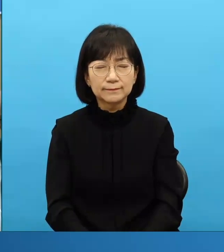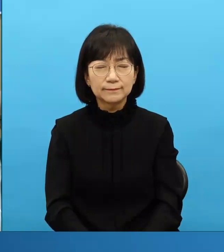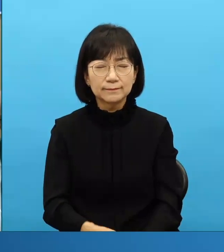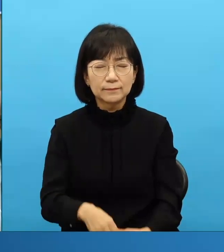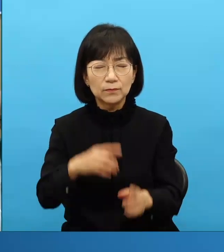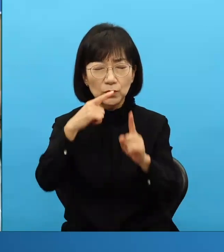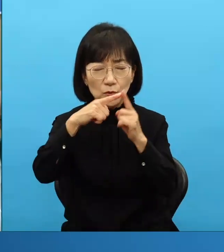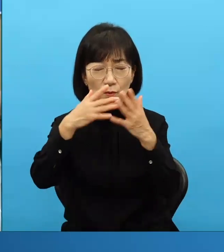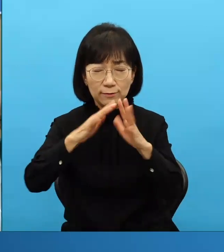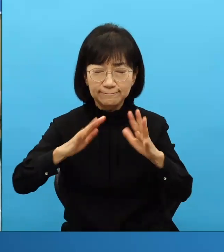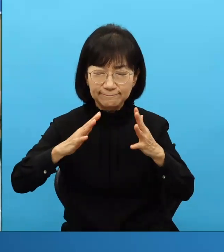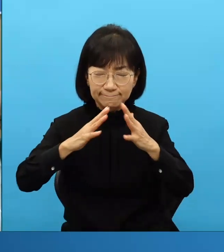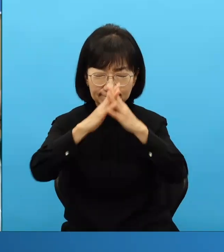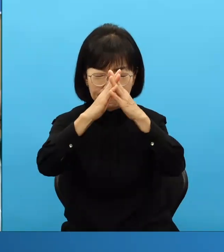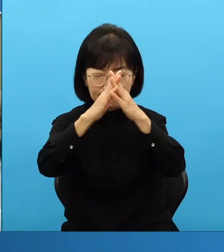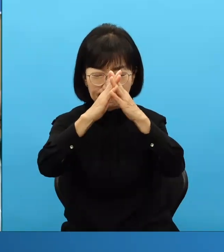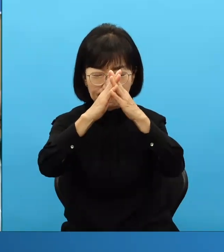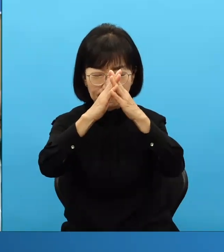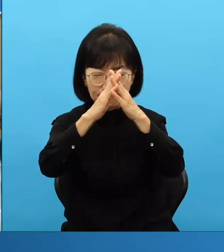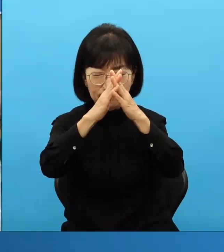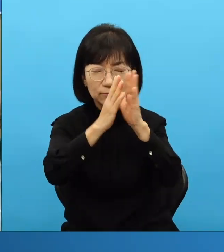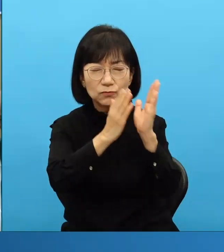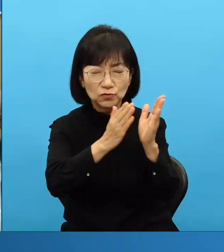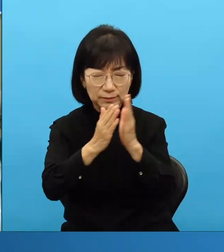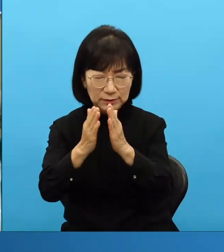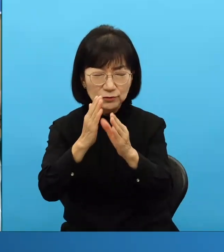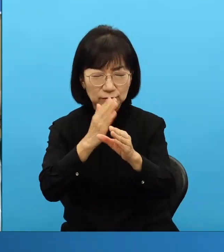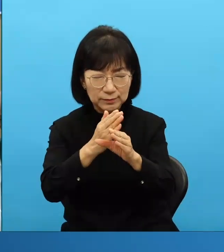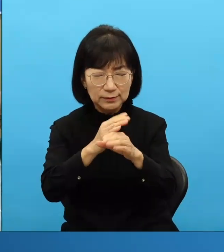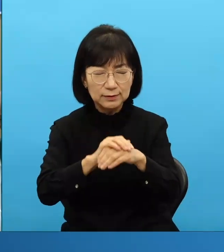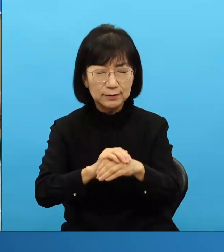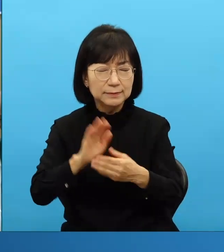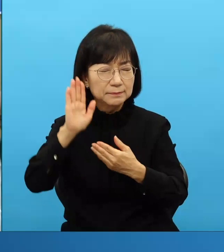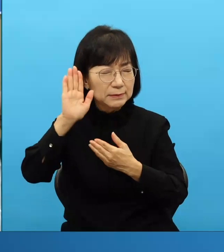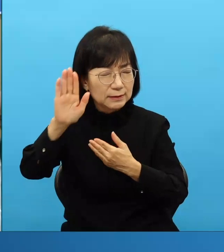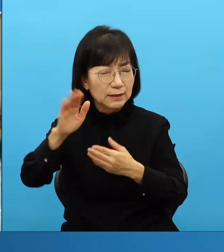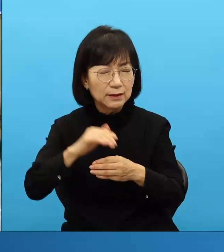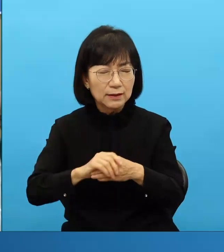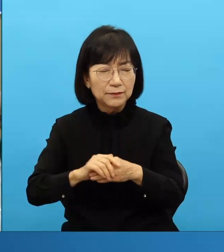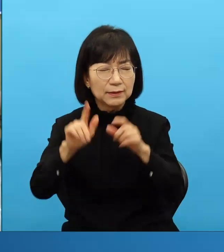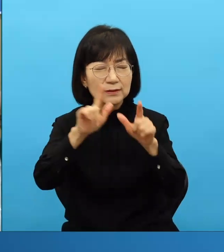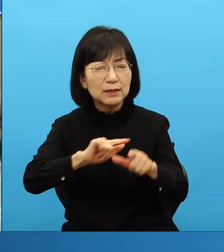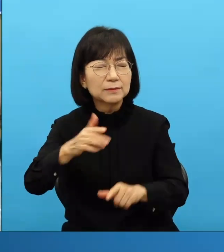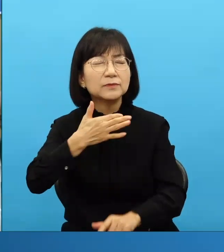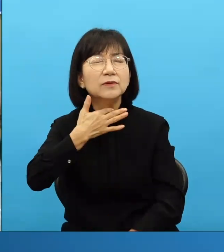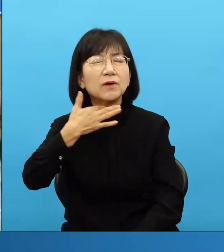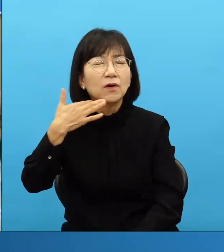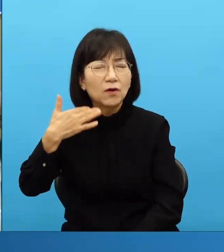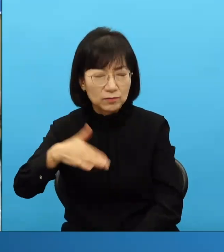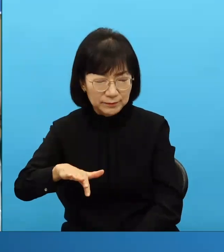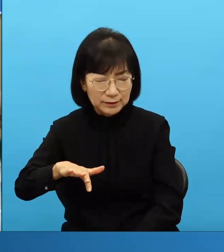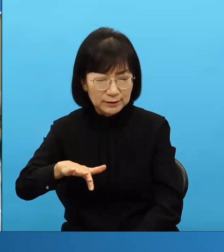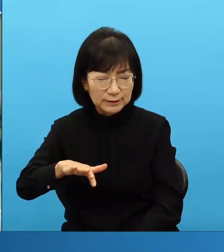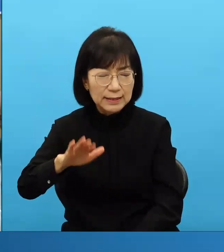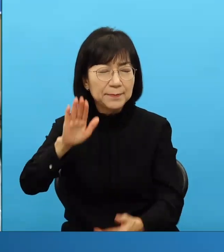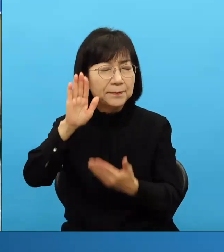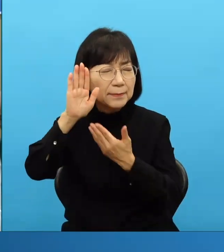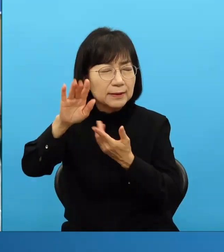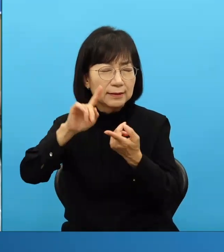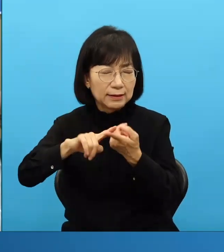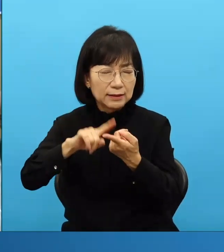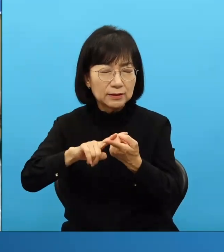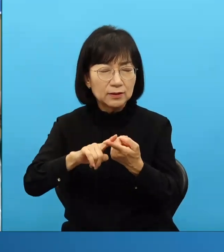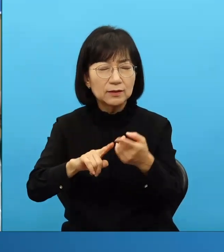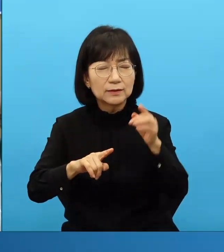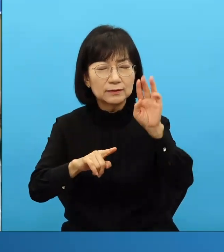건축을 앞두고 한 해를 보내며 한 번도 가보지 않는 미래에 새절기, 새들이 살아 숨쉬는